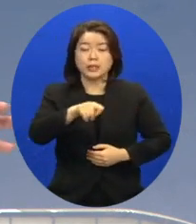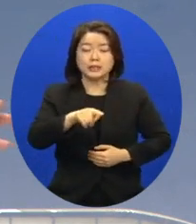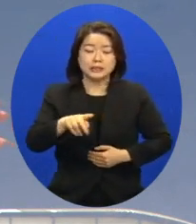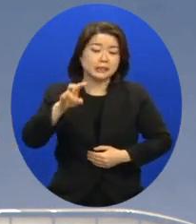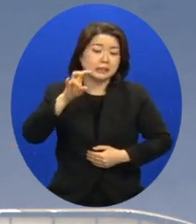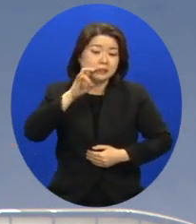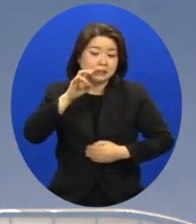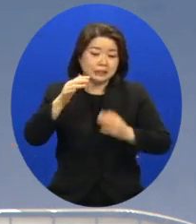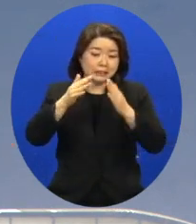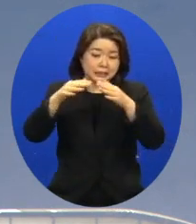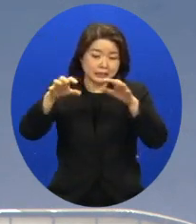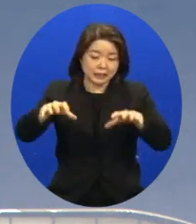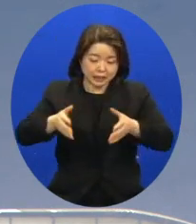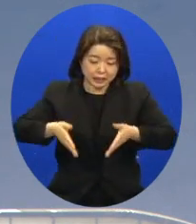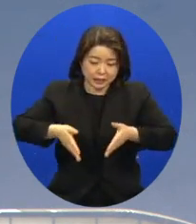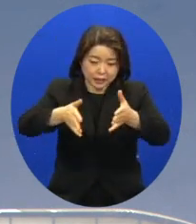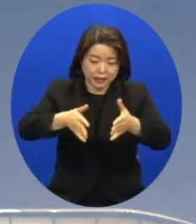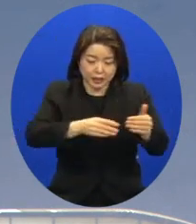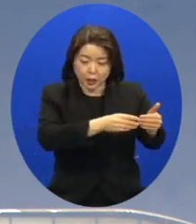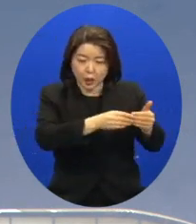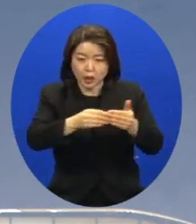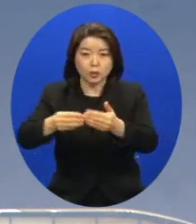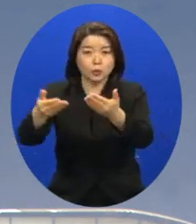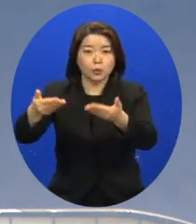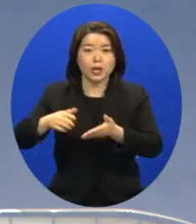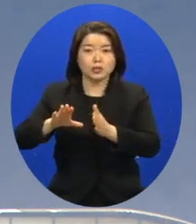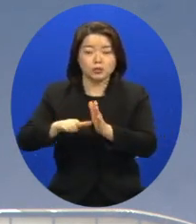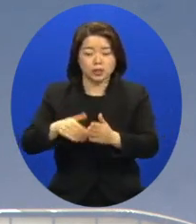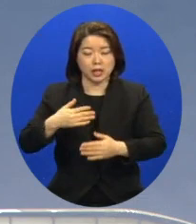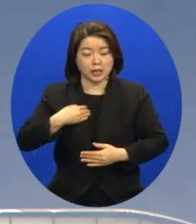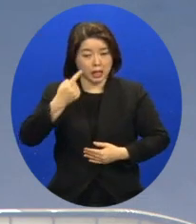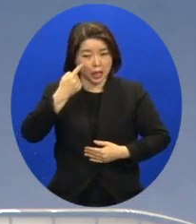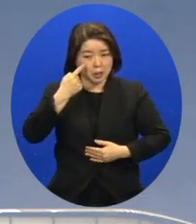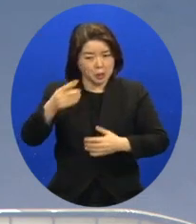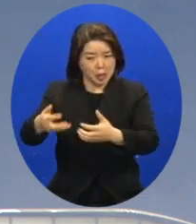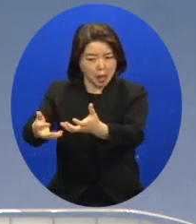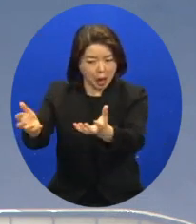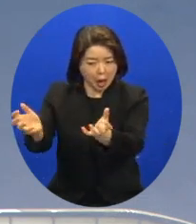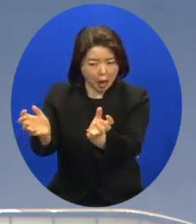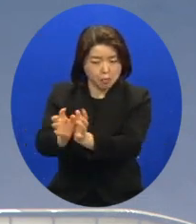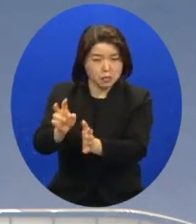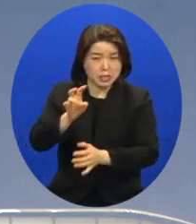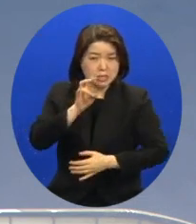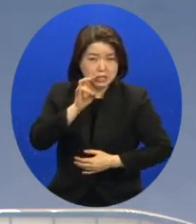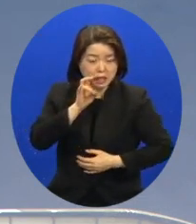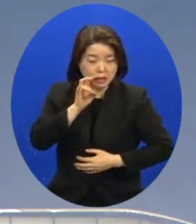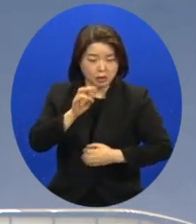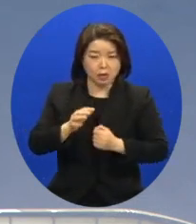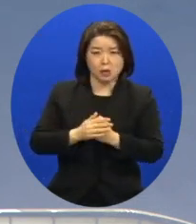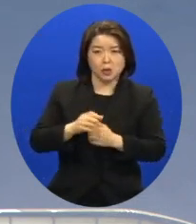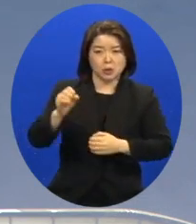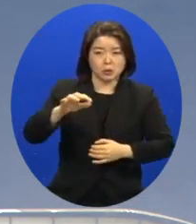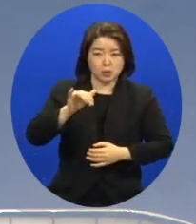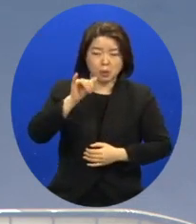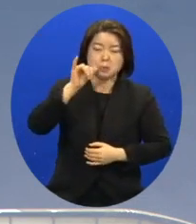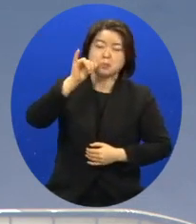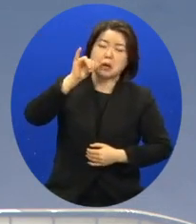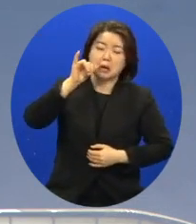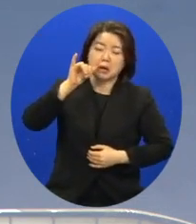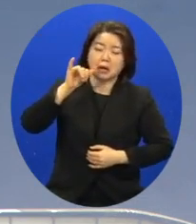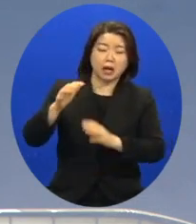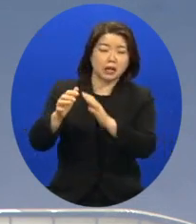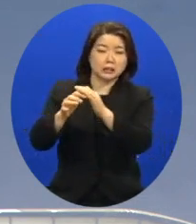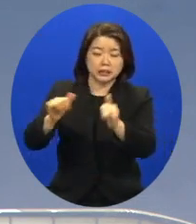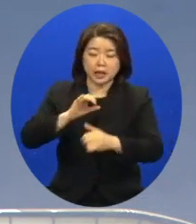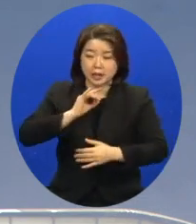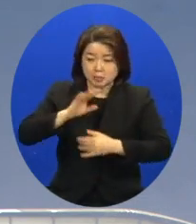창녀촌으로 데리고 다닐 때 내 눈에는 한 무리의 창녀들과 뚜쟁이 그리고 마약